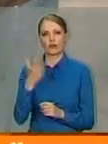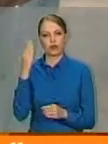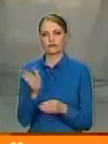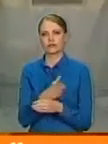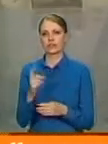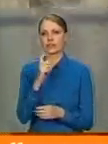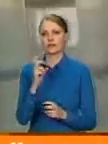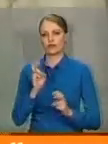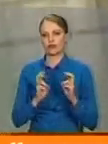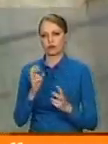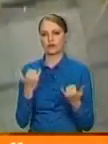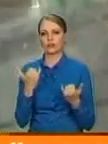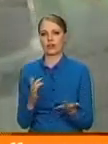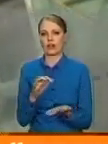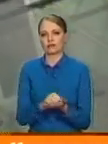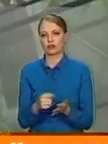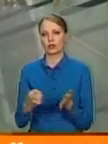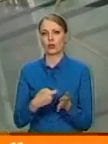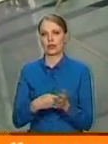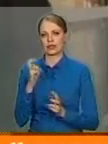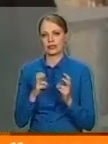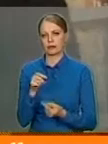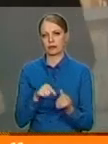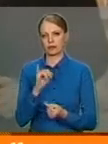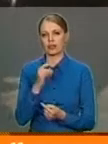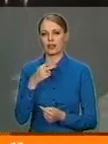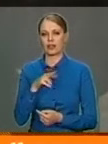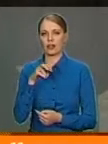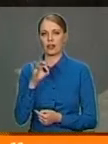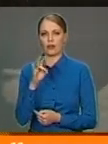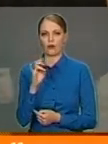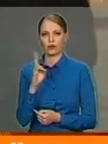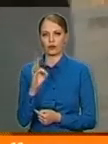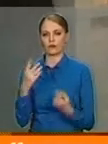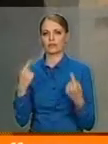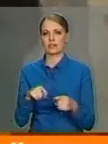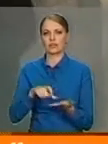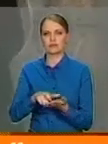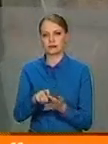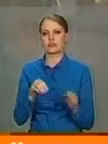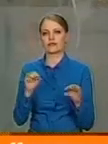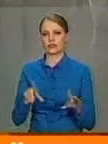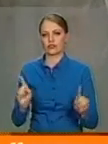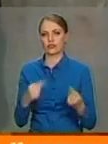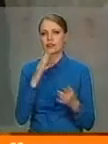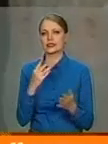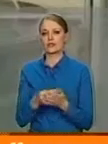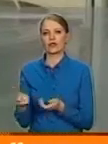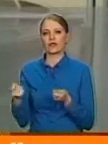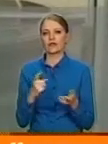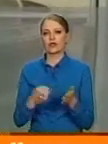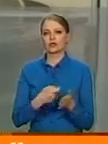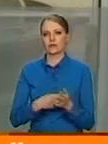розформованого хімічного заводу нині орендував донецький підприємець Ілля Леоненко. У занедбаних цехах вирішив відновити своє вивезене з